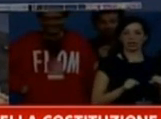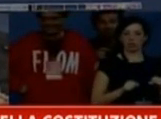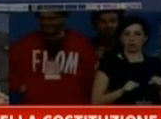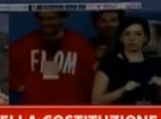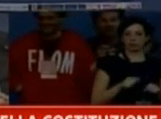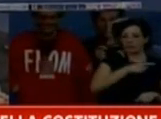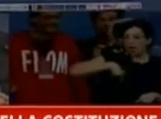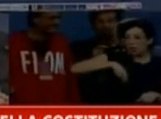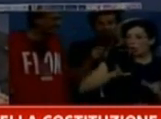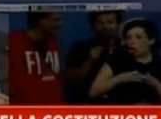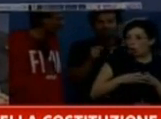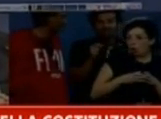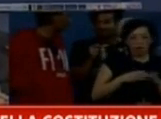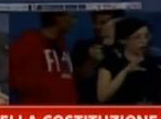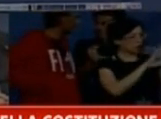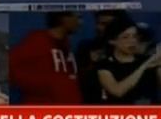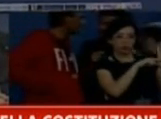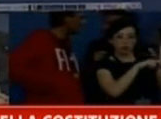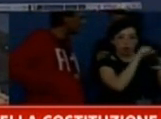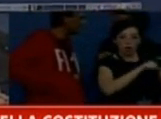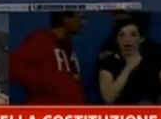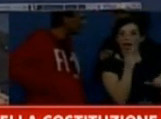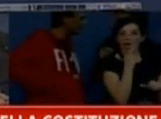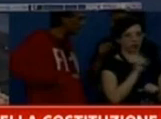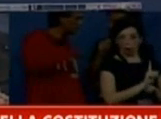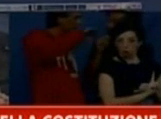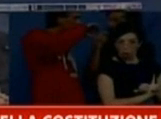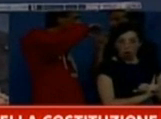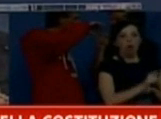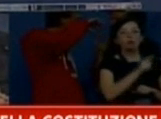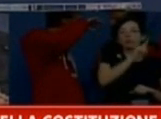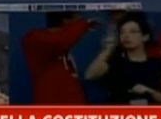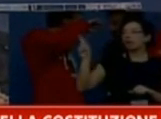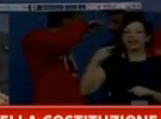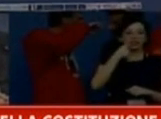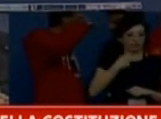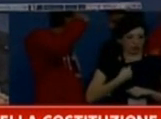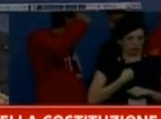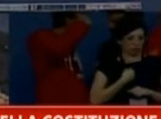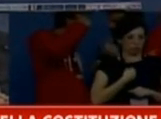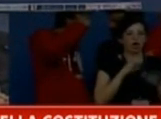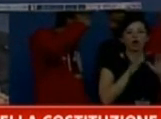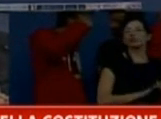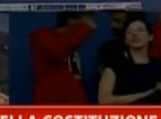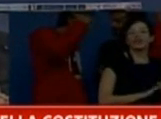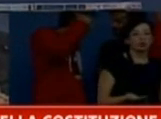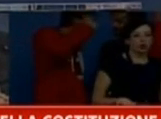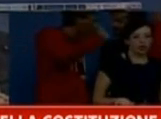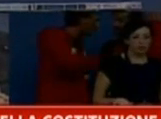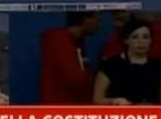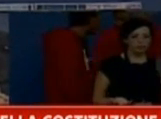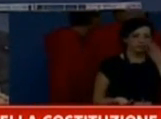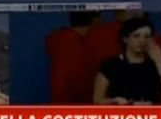vogliamo cambiare la Costituzione. Ma noi vogliamo quella Costituzione lì. Altro che conservatori, vorremmo